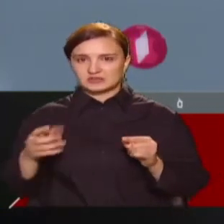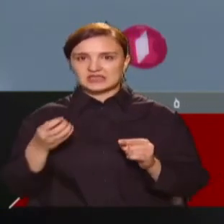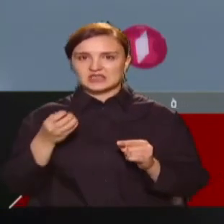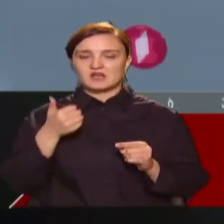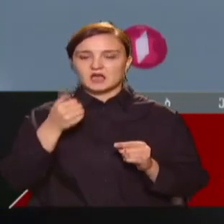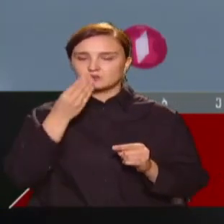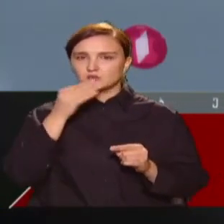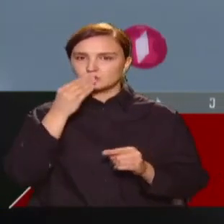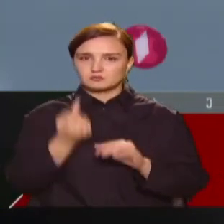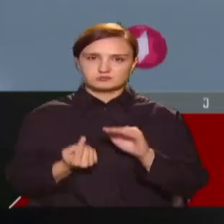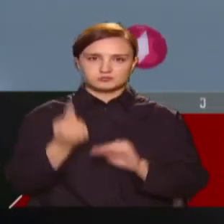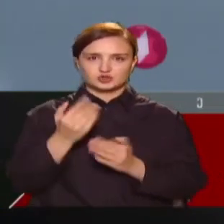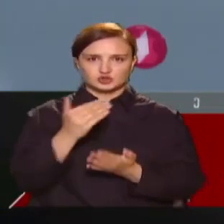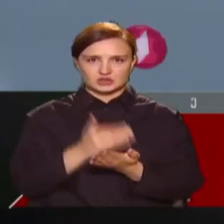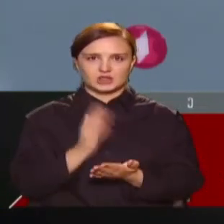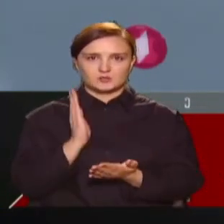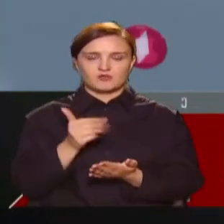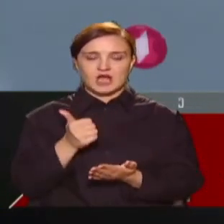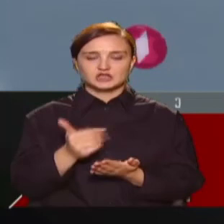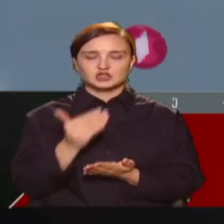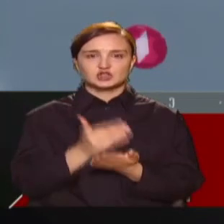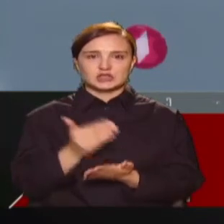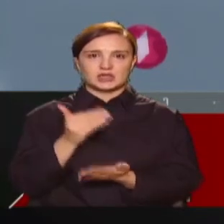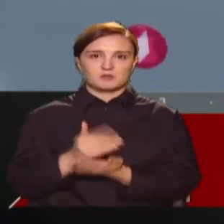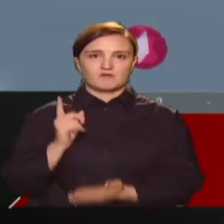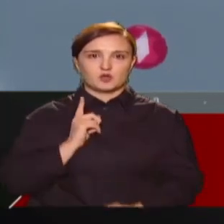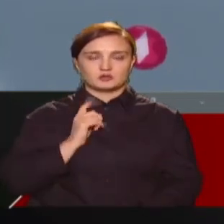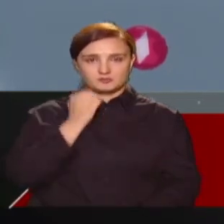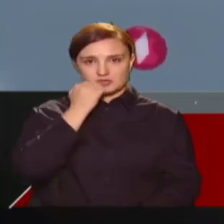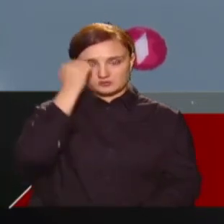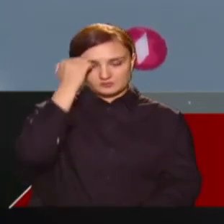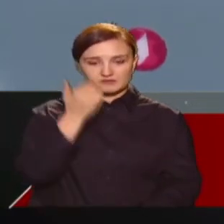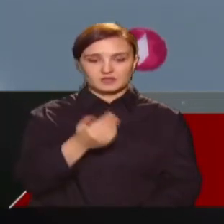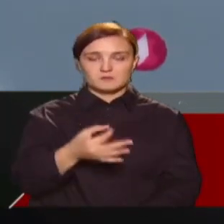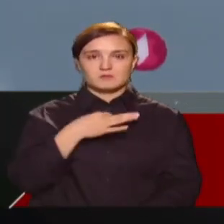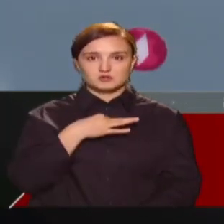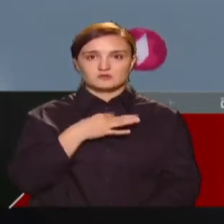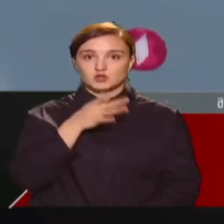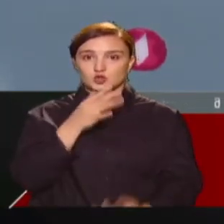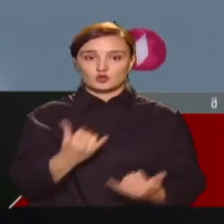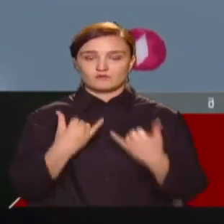უფრო კარგ შედეგებს უზრუნველყოფთ და კიდევ უფრო კარგ შედეგებს ველოდებით. Გასაგებია თქვენი პასუხები. Დიდი მადლობა,